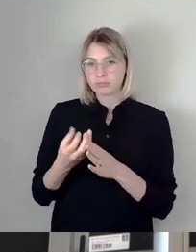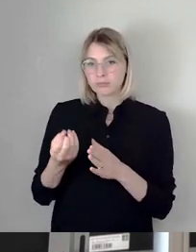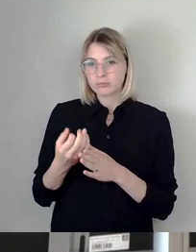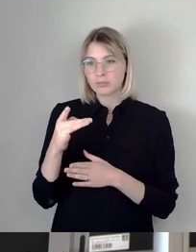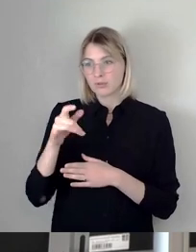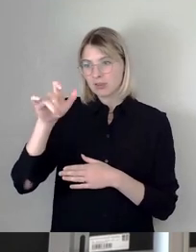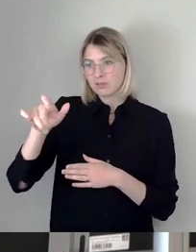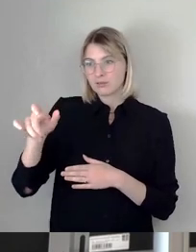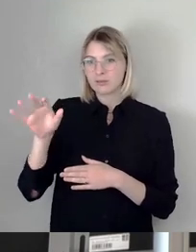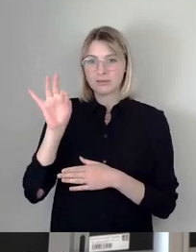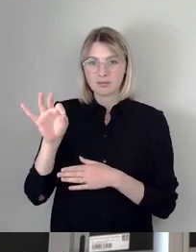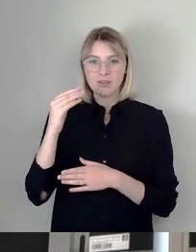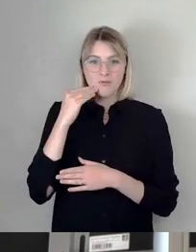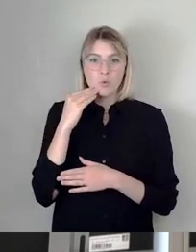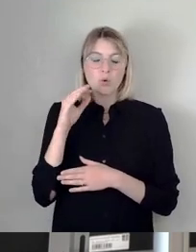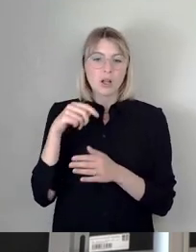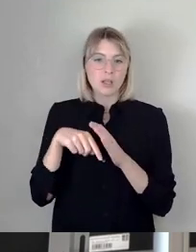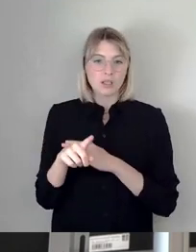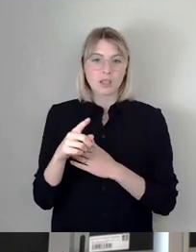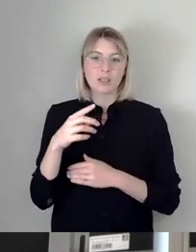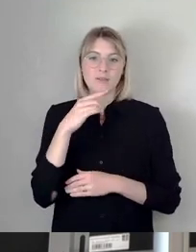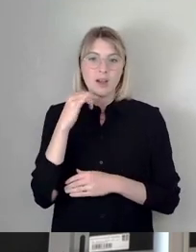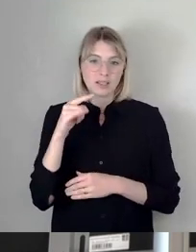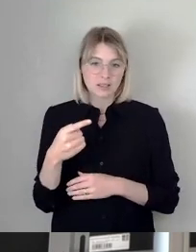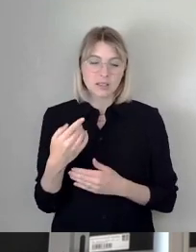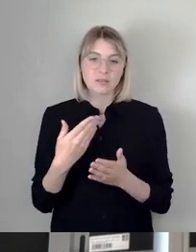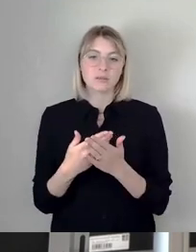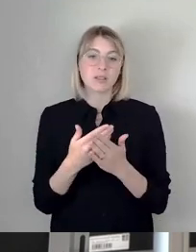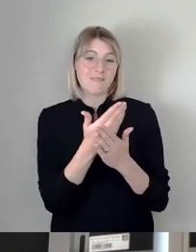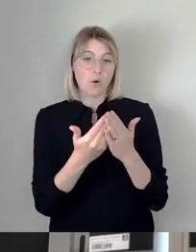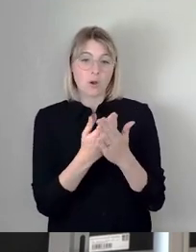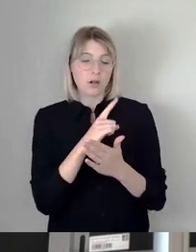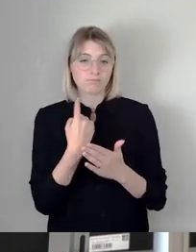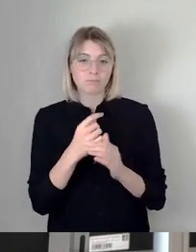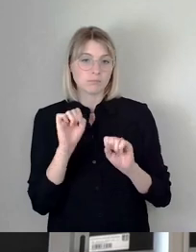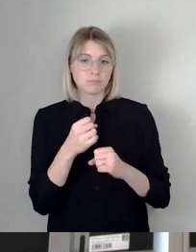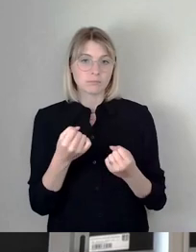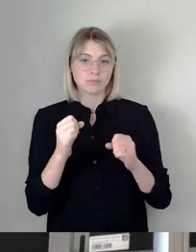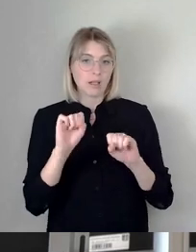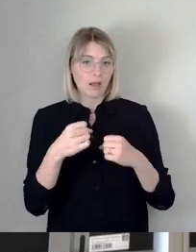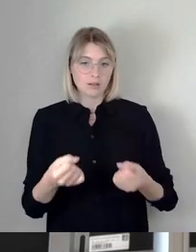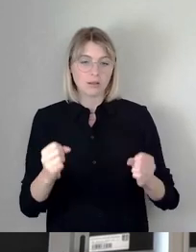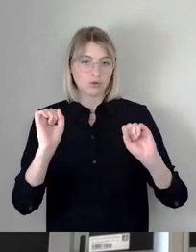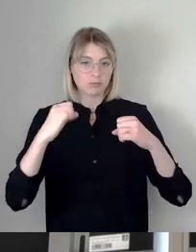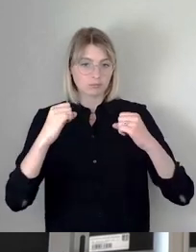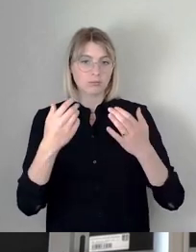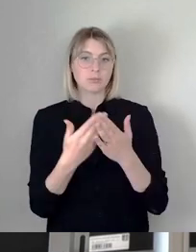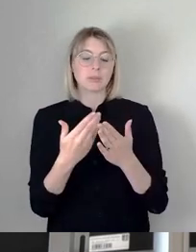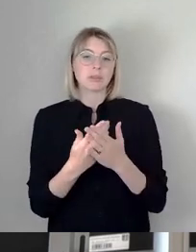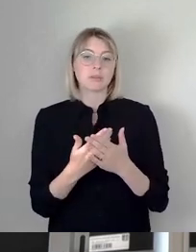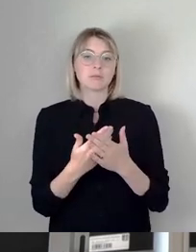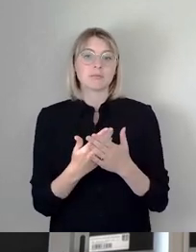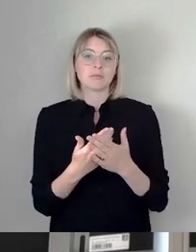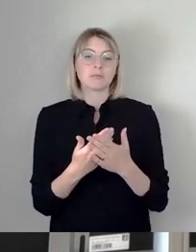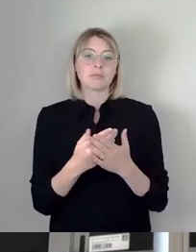entstehenden neuen Probleme können wir dieser Vorlage auch nicht zustimmen. Aus Sicht der AfD ist es die Aufgabe des Stadtrates, die Interessen der Menschen vor